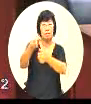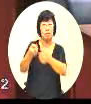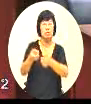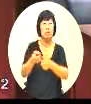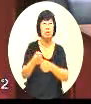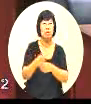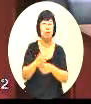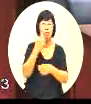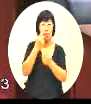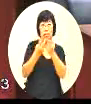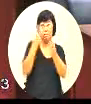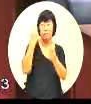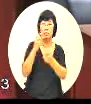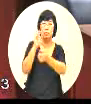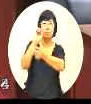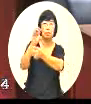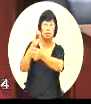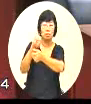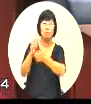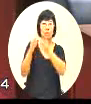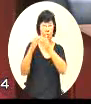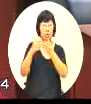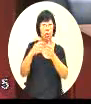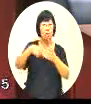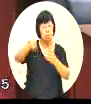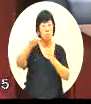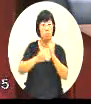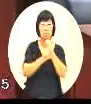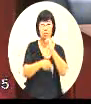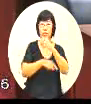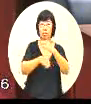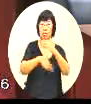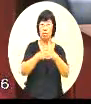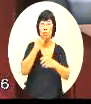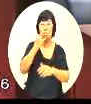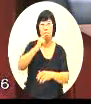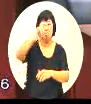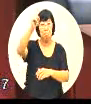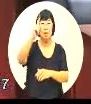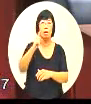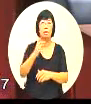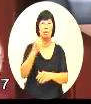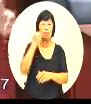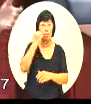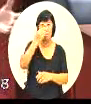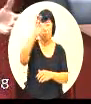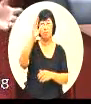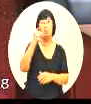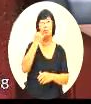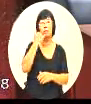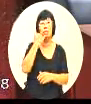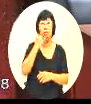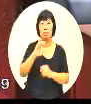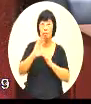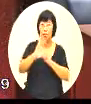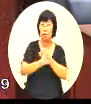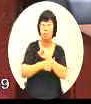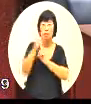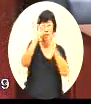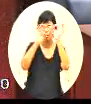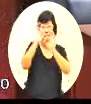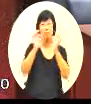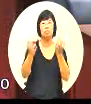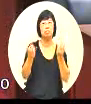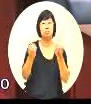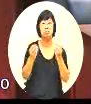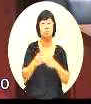我2年前就跟你们讲，你来去换一个，个呀，只有这一招，其他没有办法。好，那我，你像市长，这我也